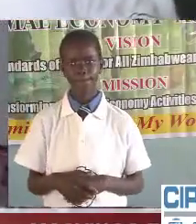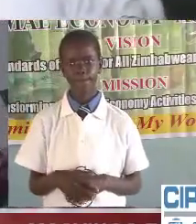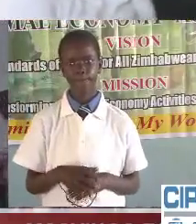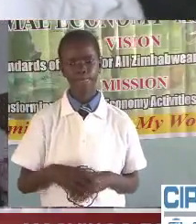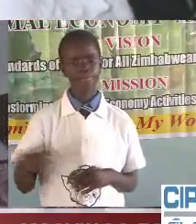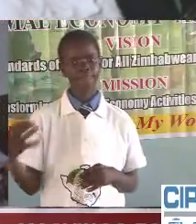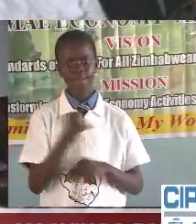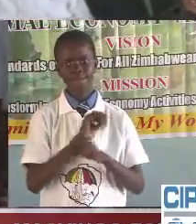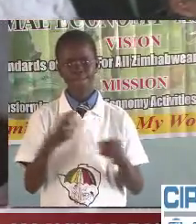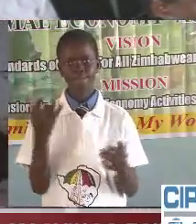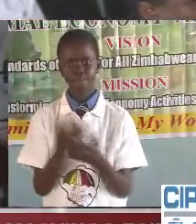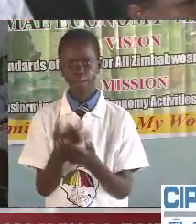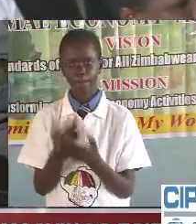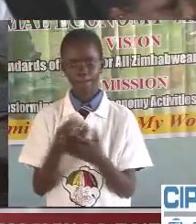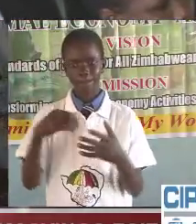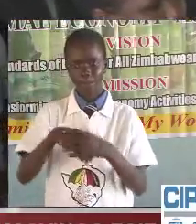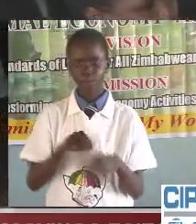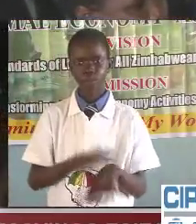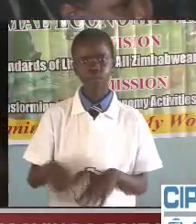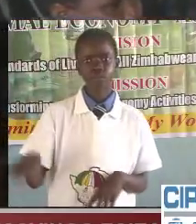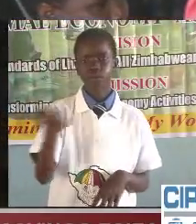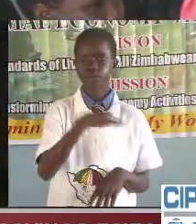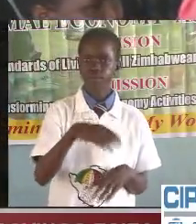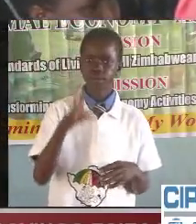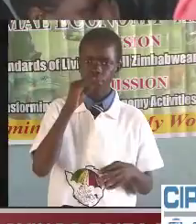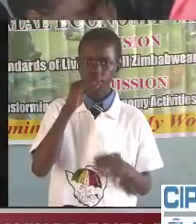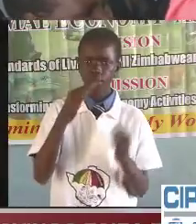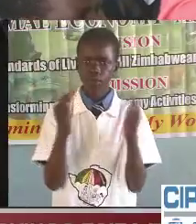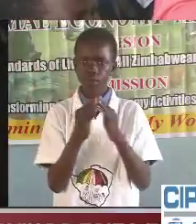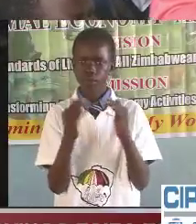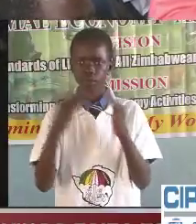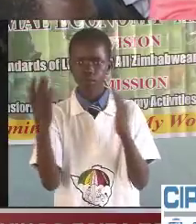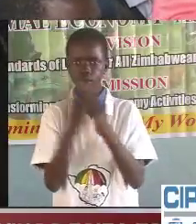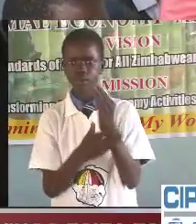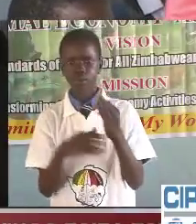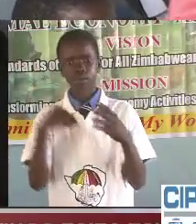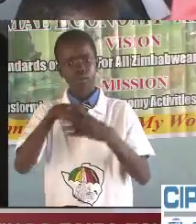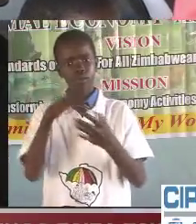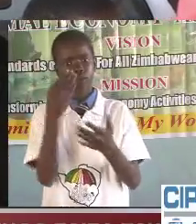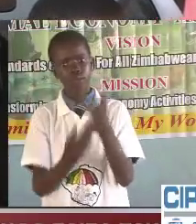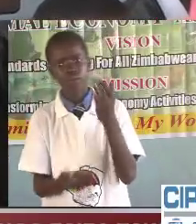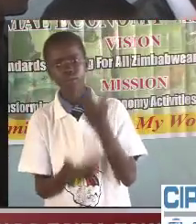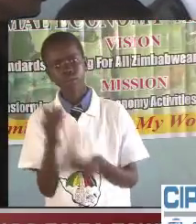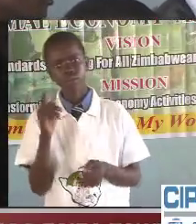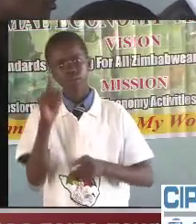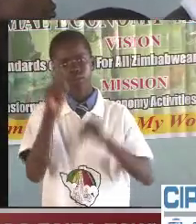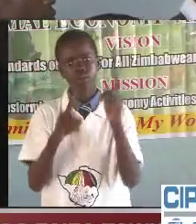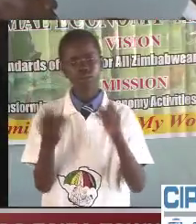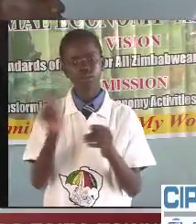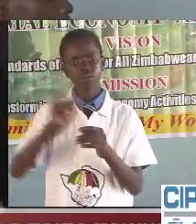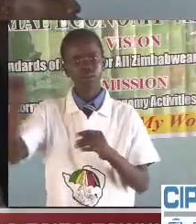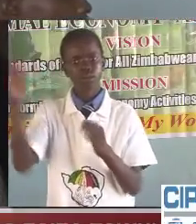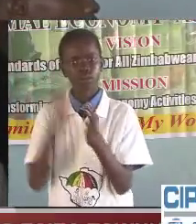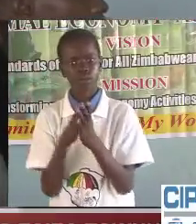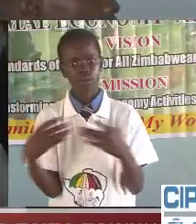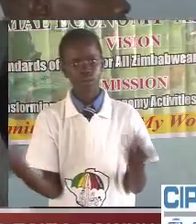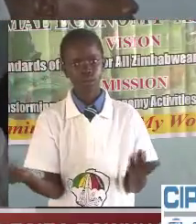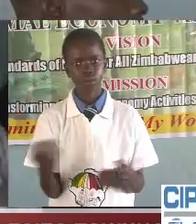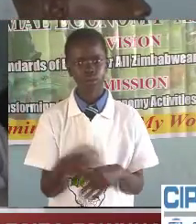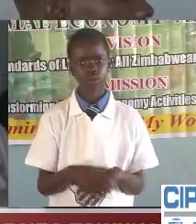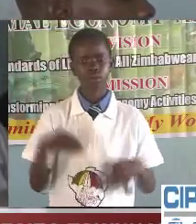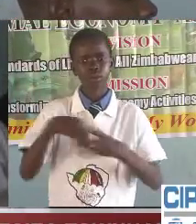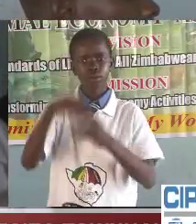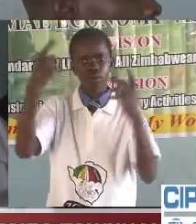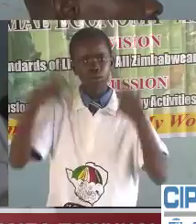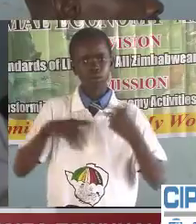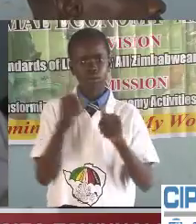rubatsiro saizvozvi kuti tine nherera dzedu mumusha dzakafirwa tine nherera dziri kutambura havasi kuenda kuzvikoro havasi